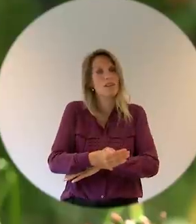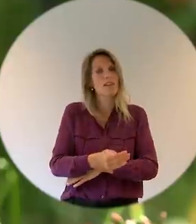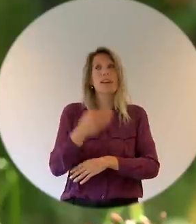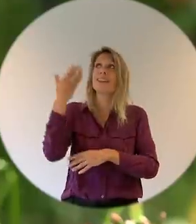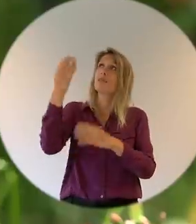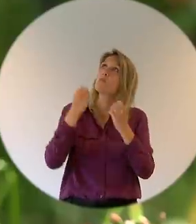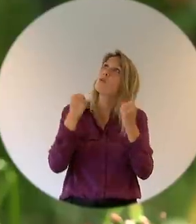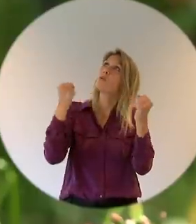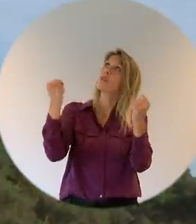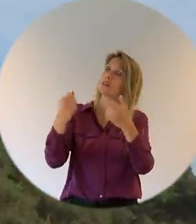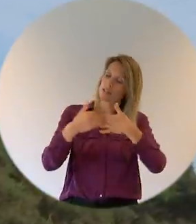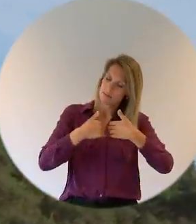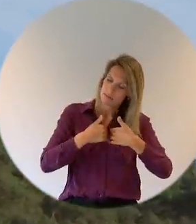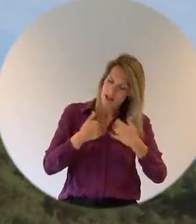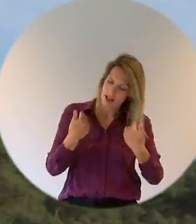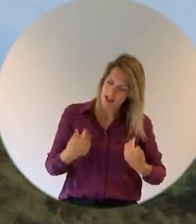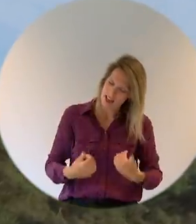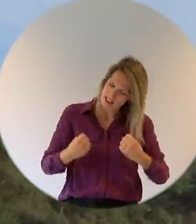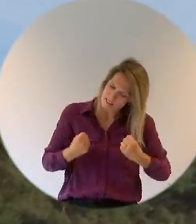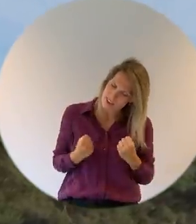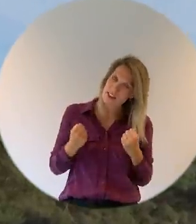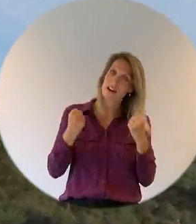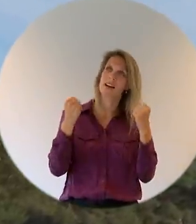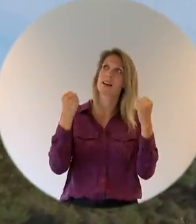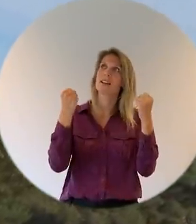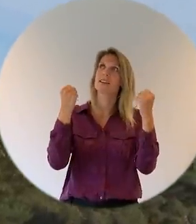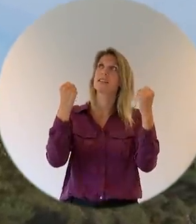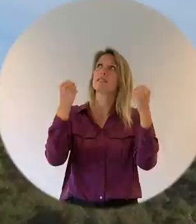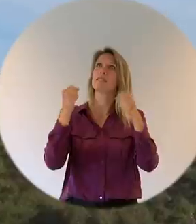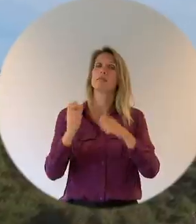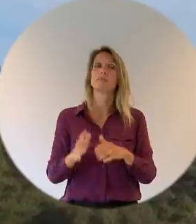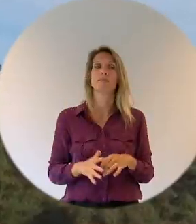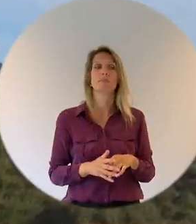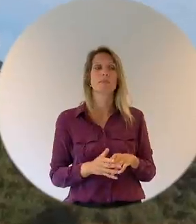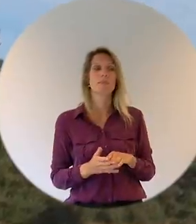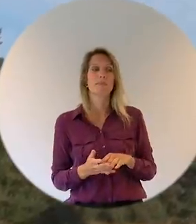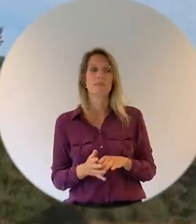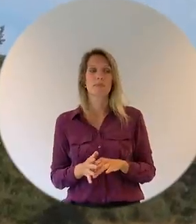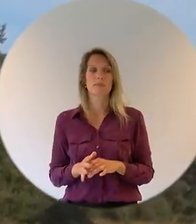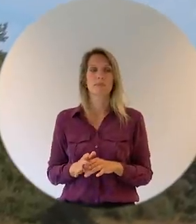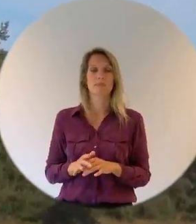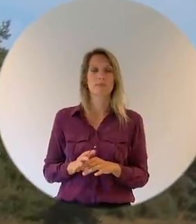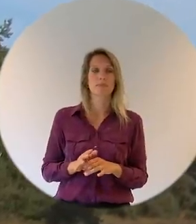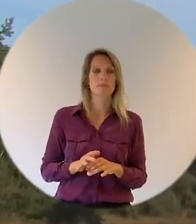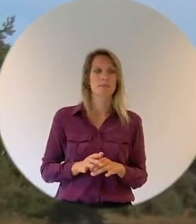liefdevol en moedig mij weer aan.